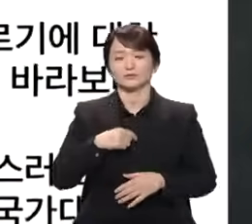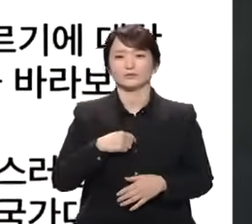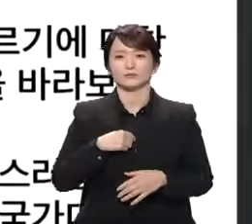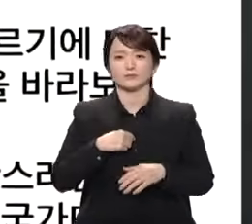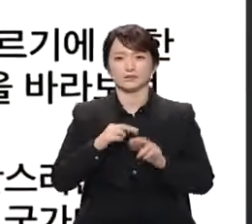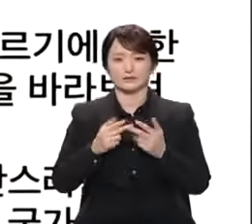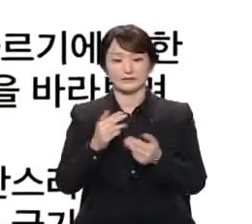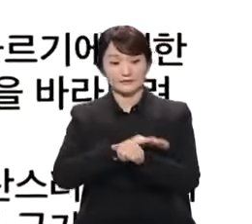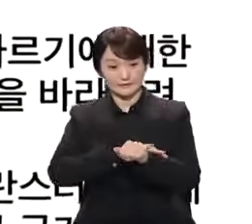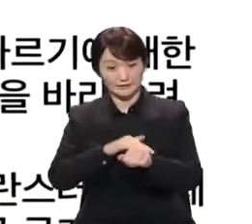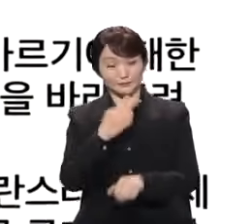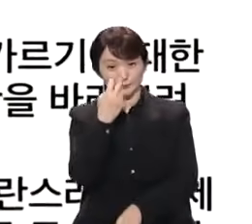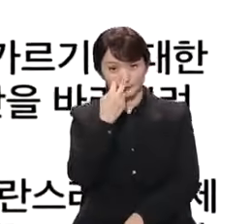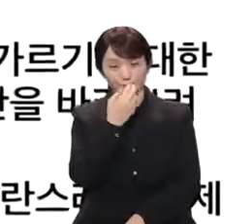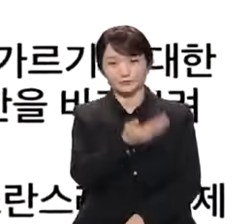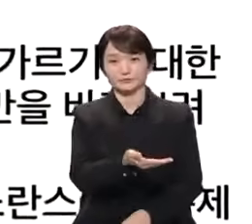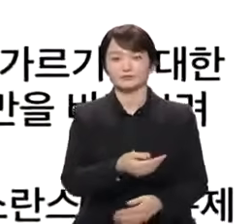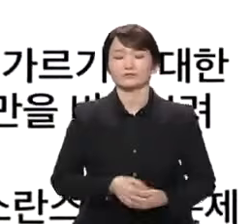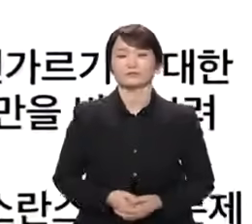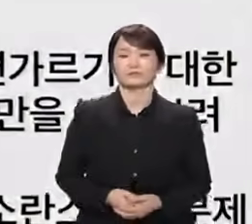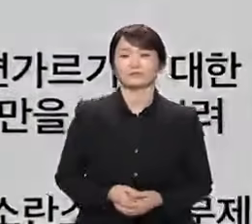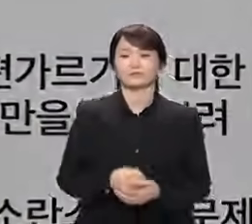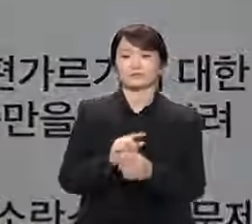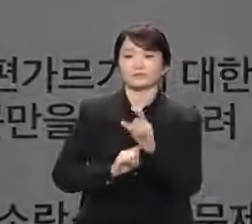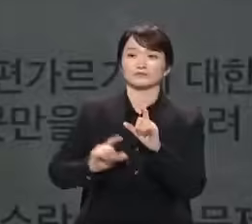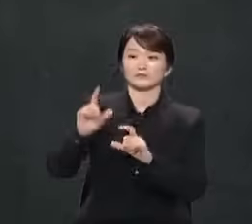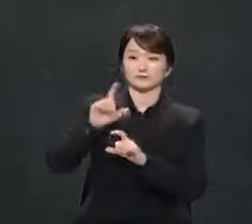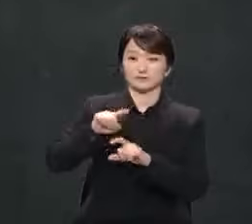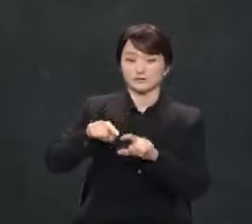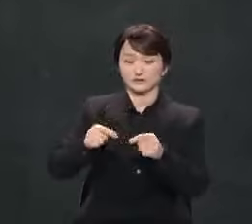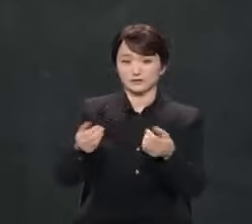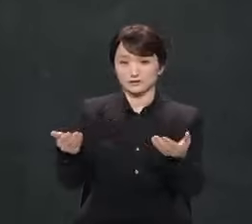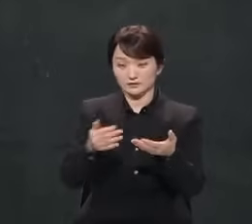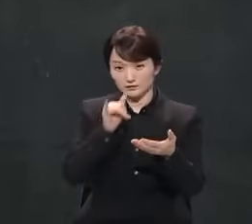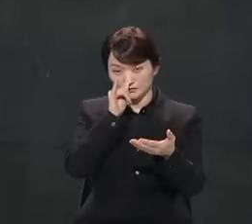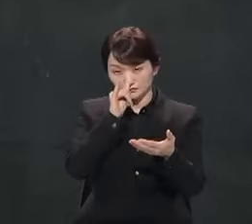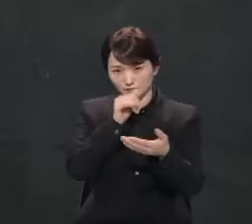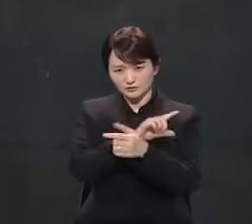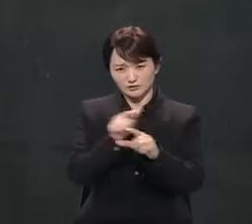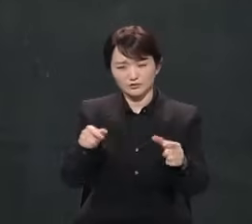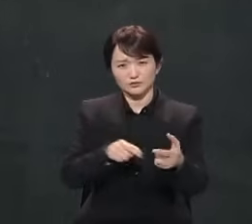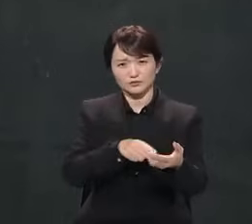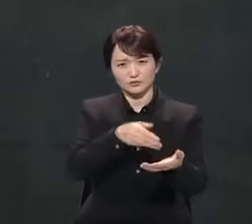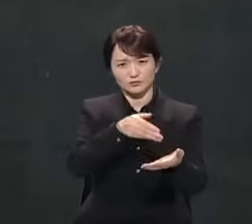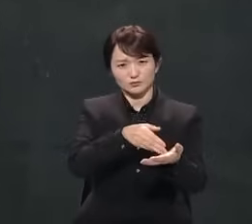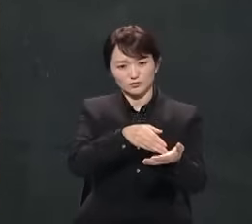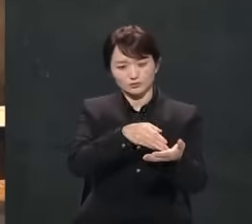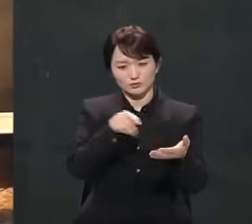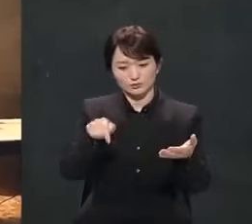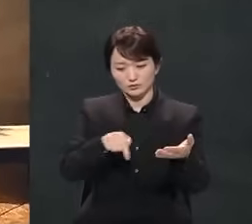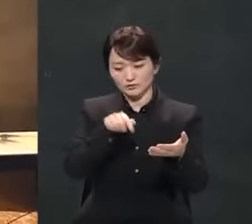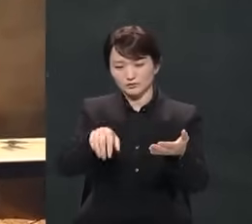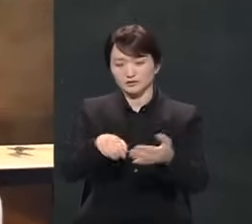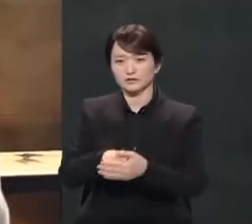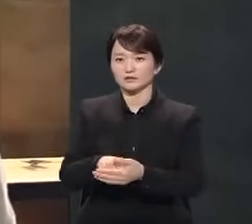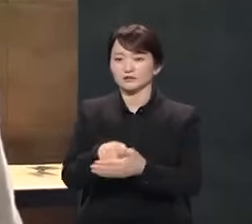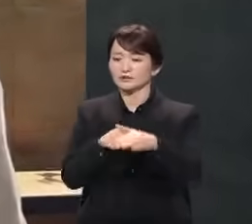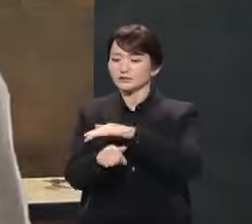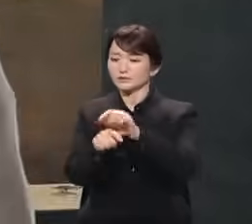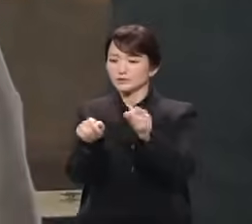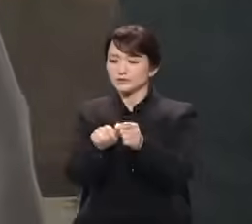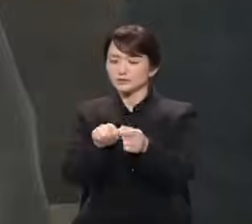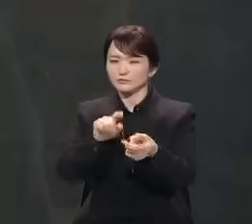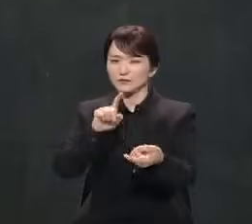잘 보살펴주겠다라고 했습니다. 거기에 덧붙여서 이 일이 있고 나서 여러 가지 보도에서 뭐 대표팀 안에 뭐 편가르기가 있다 이런 얘기가